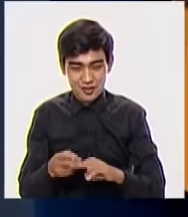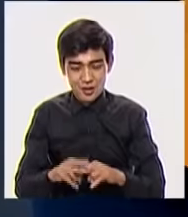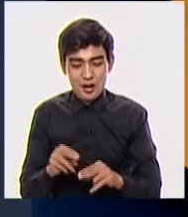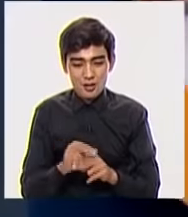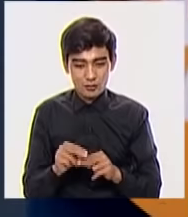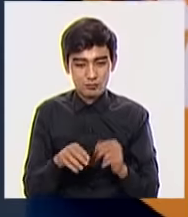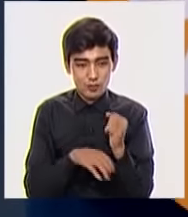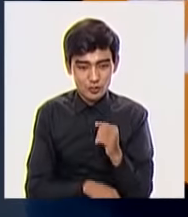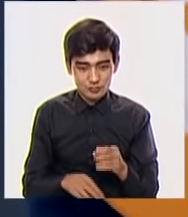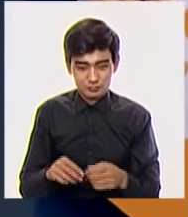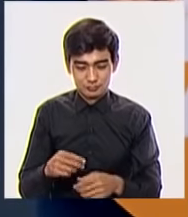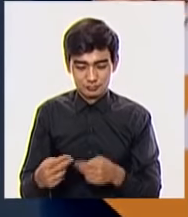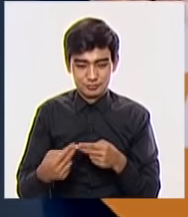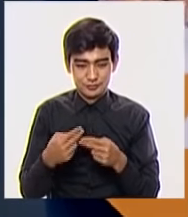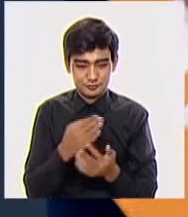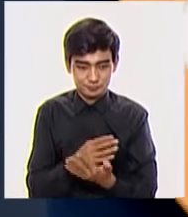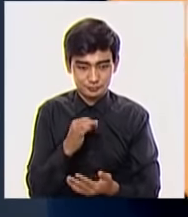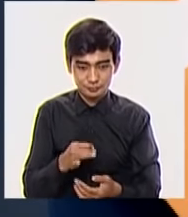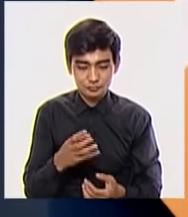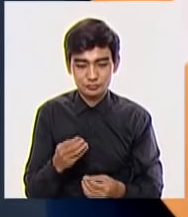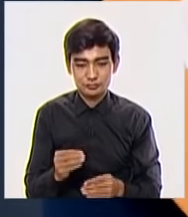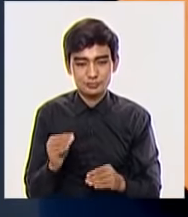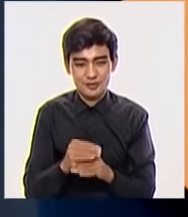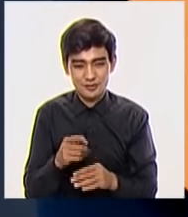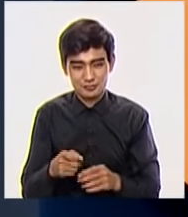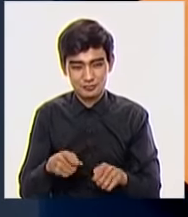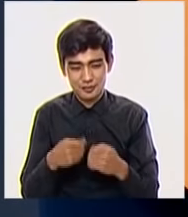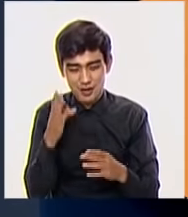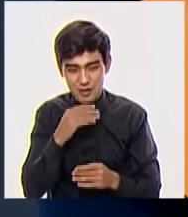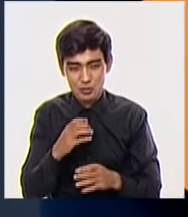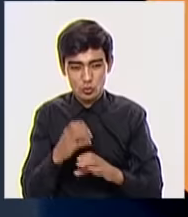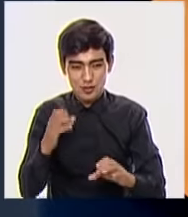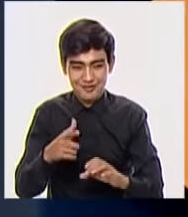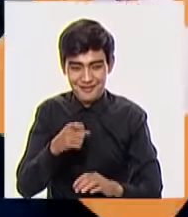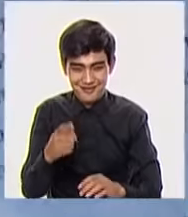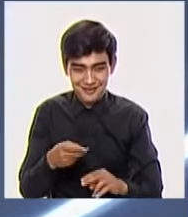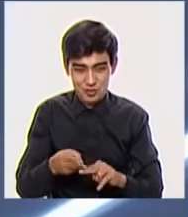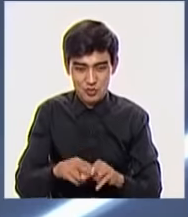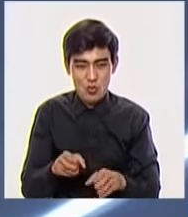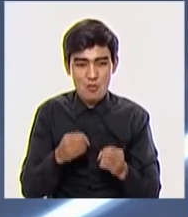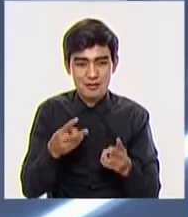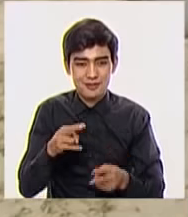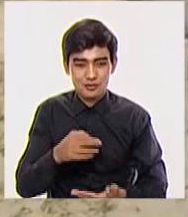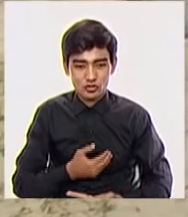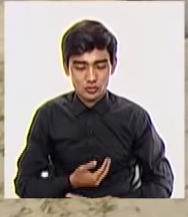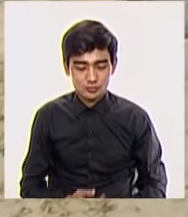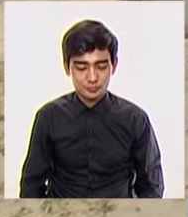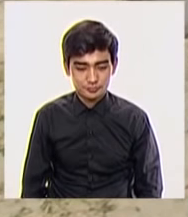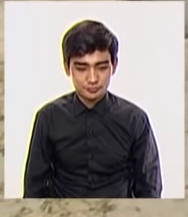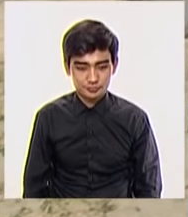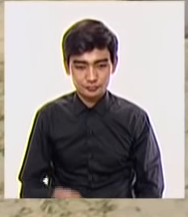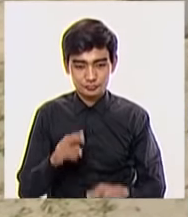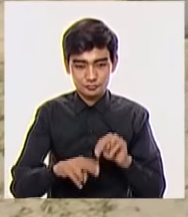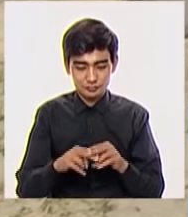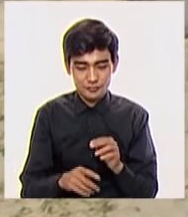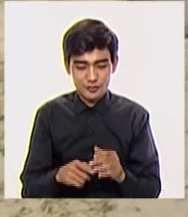последнего практически заблокирован. К тому же устранять порывы под трубой с газом опасно для жизни. Завершение